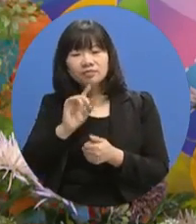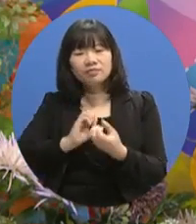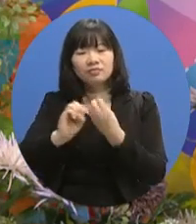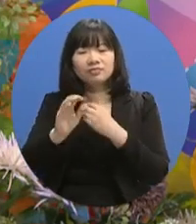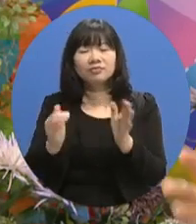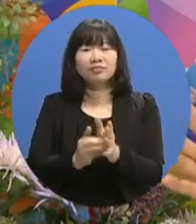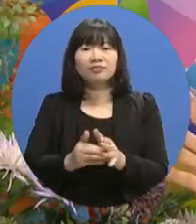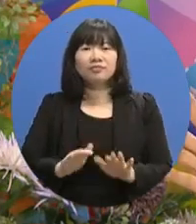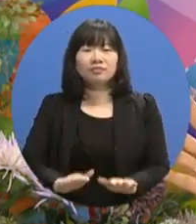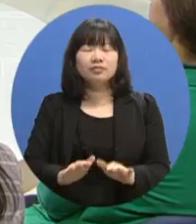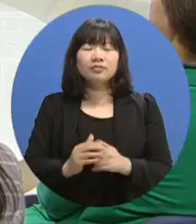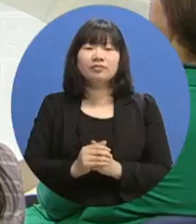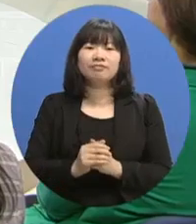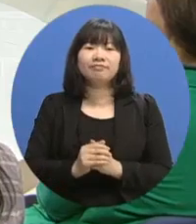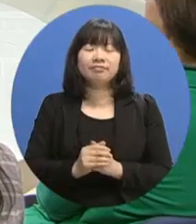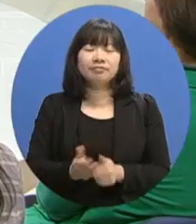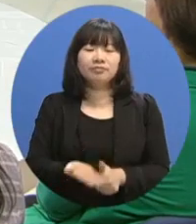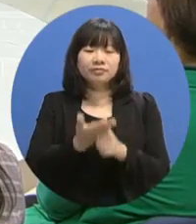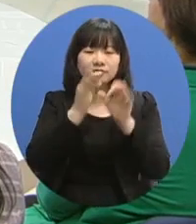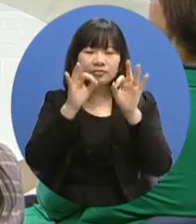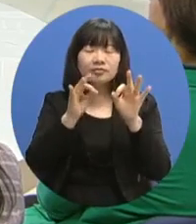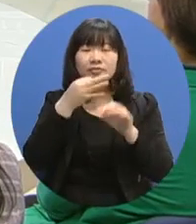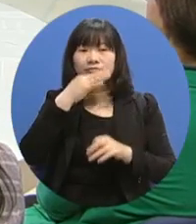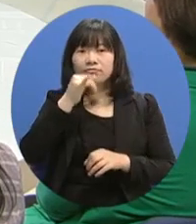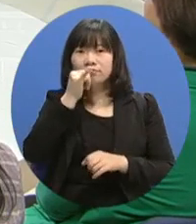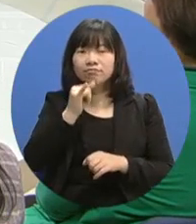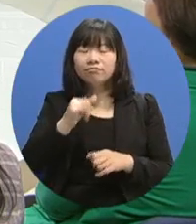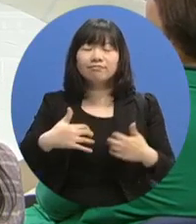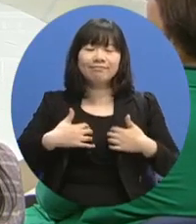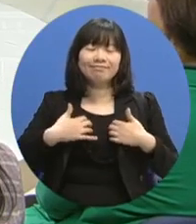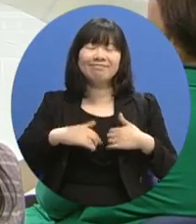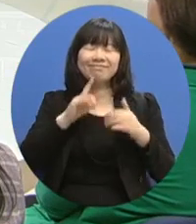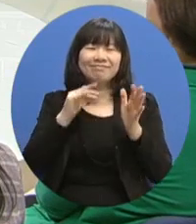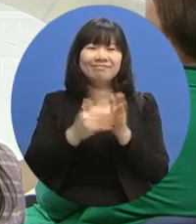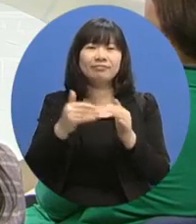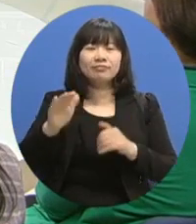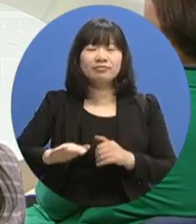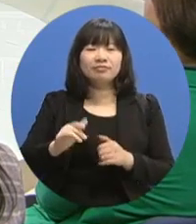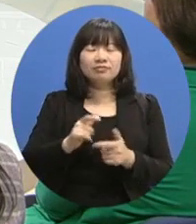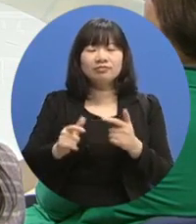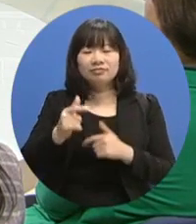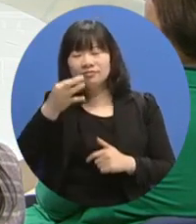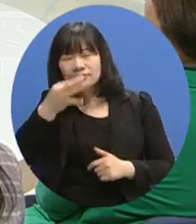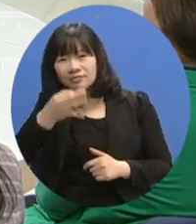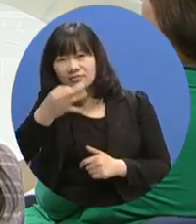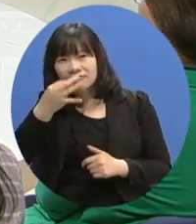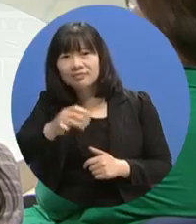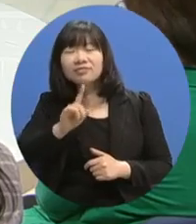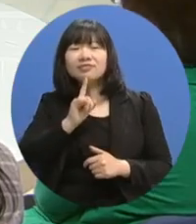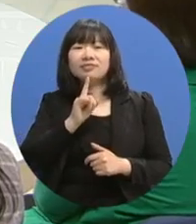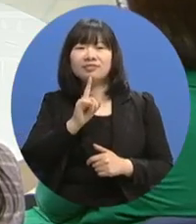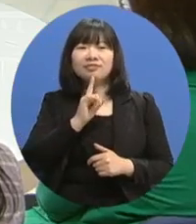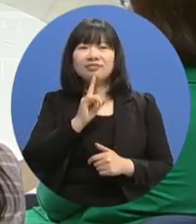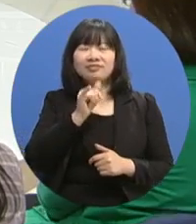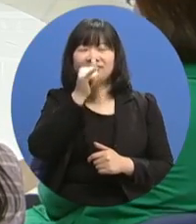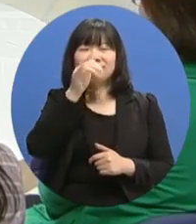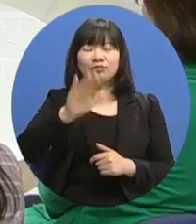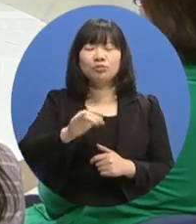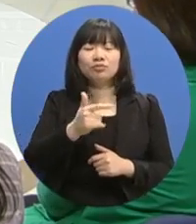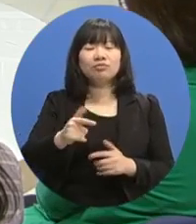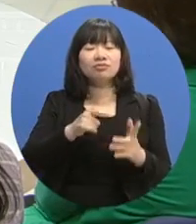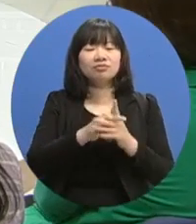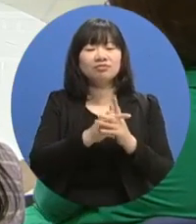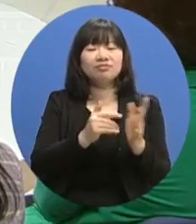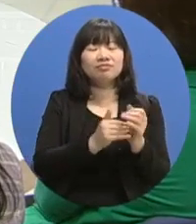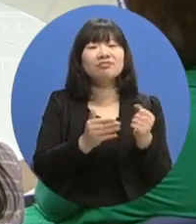네. 네. 그러니까 키우다 보면 이제 보람도 있고 즐겁기도 하지만 또 힘들기도 힘들다 이런 말씀이신 건데 네. 너무 아니까